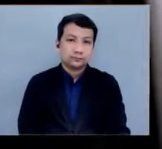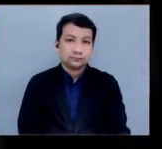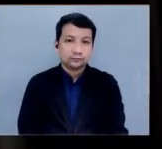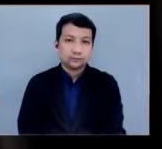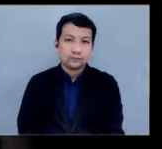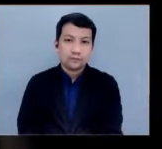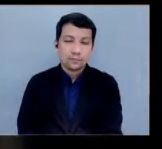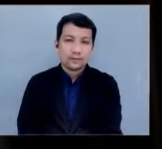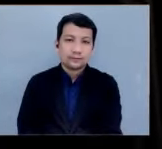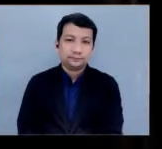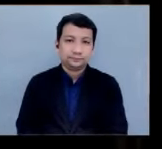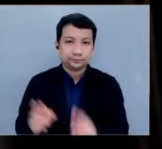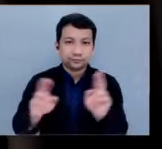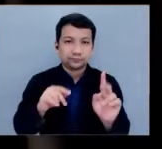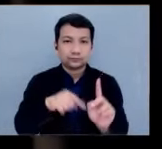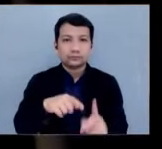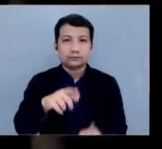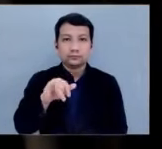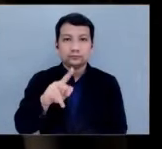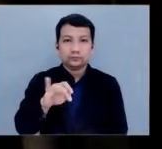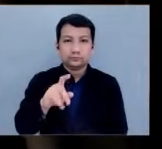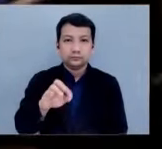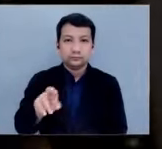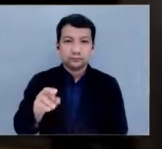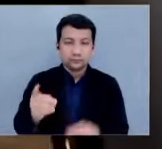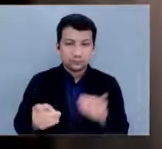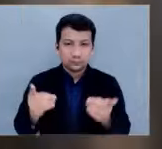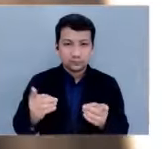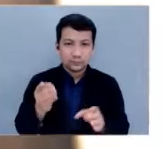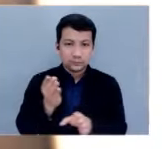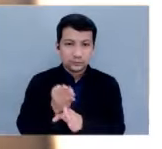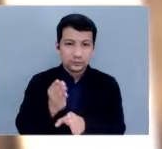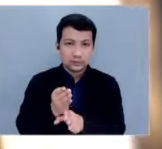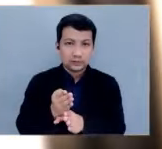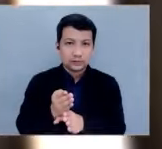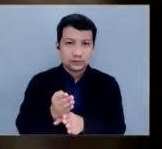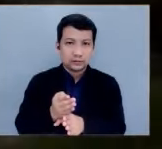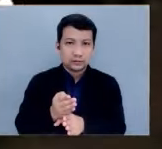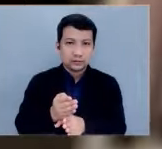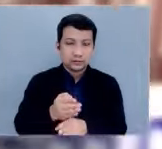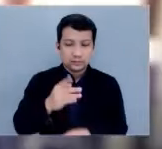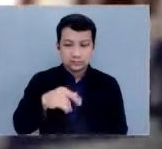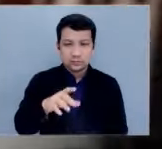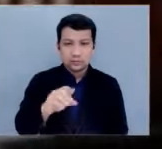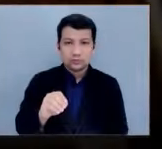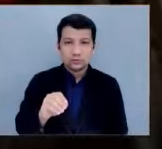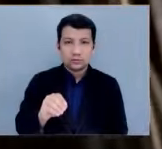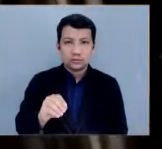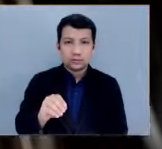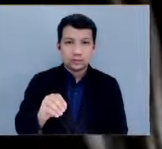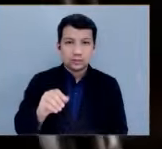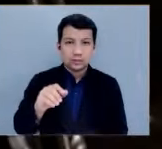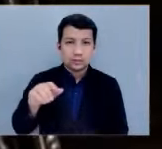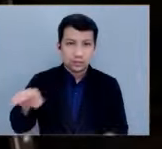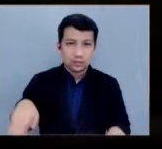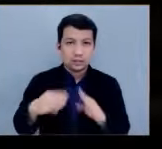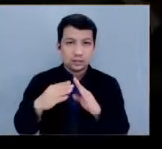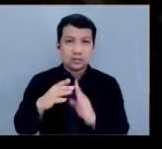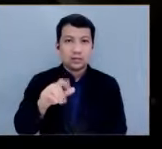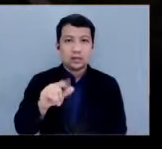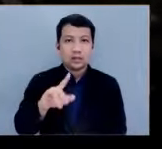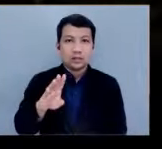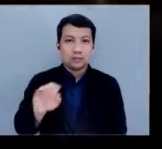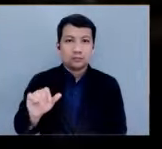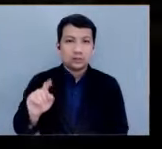Naghahanda na si Mang Alberto na imaneho ang kanyang bus papuntang Pio Duran sa Albay. Hinihintay niya na lang ang random drug test